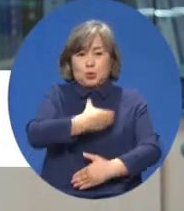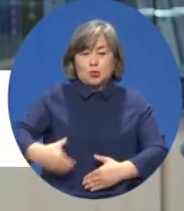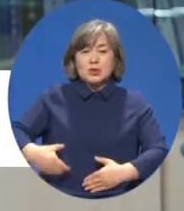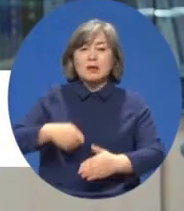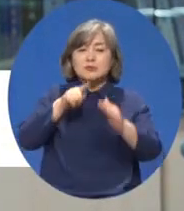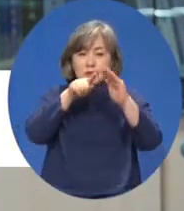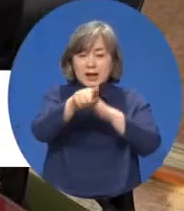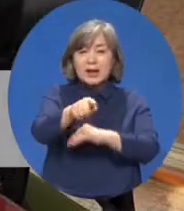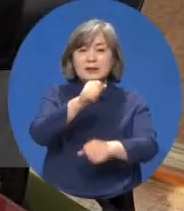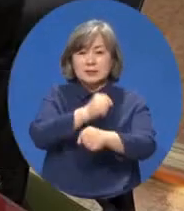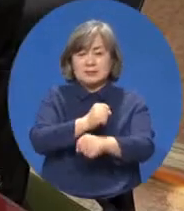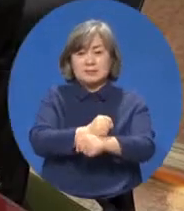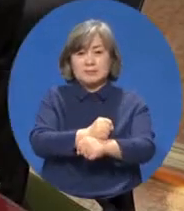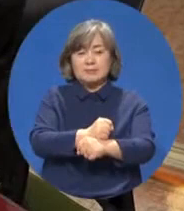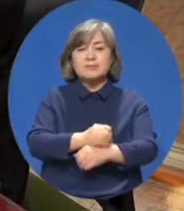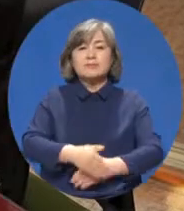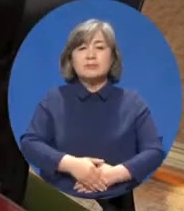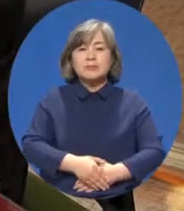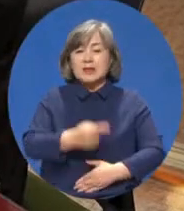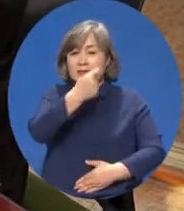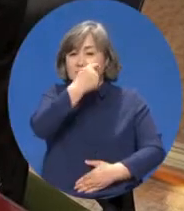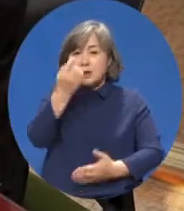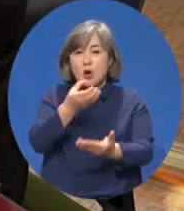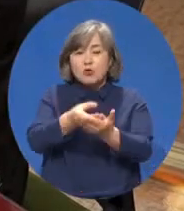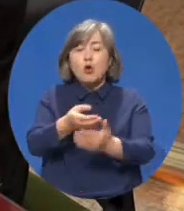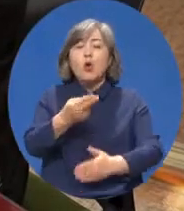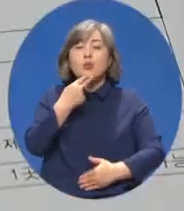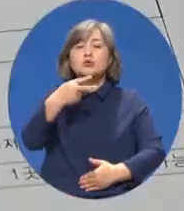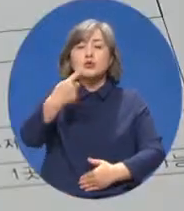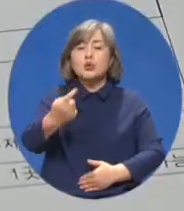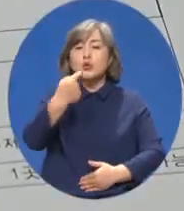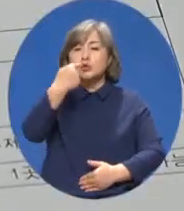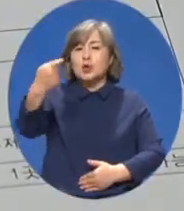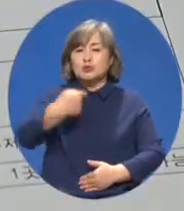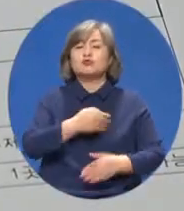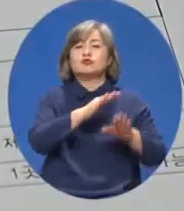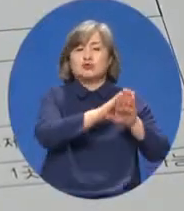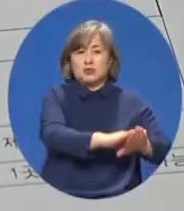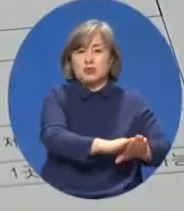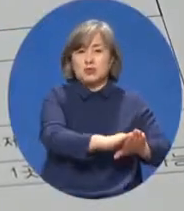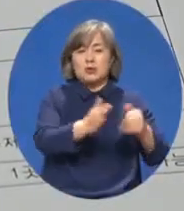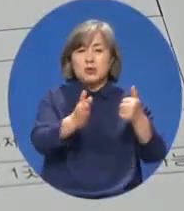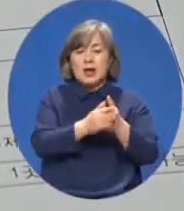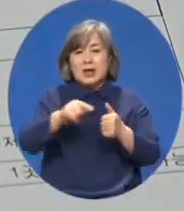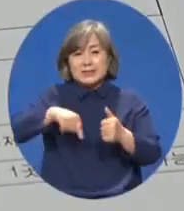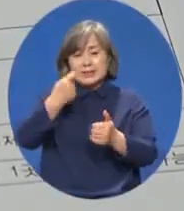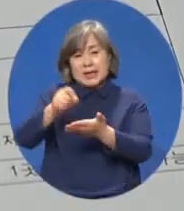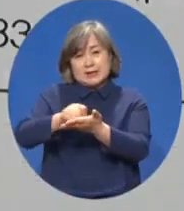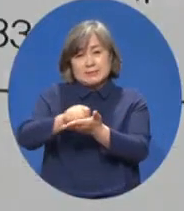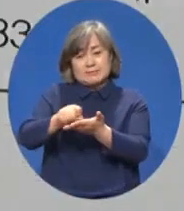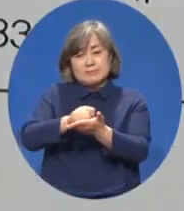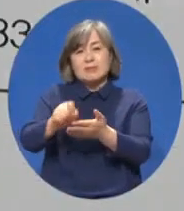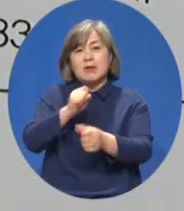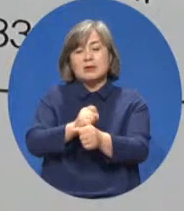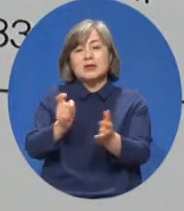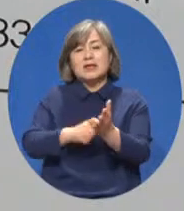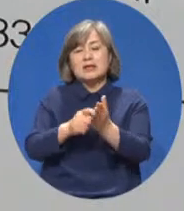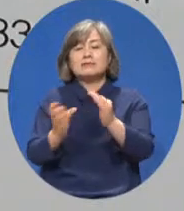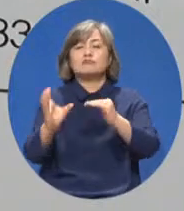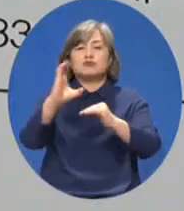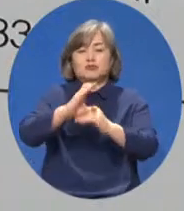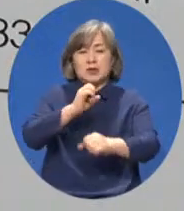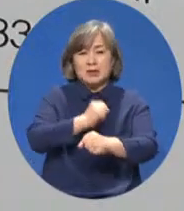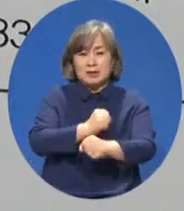읍면동사무소에 가셔서 증빙 서류가 없어도 일단 접수를 받겠다며 자술서 형식의 서식도 긴급